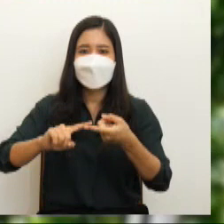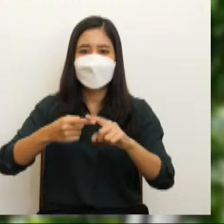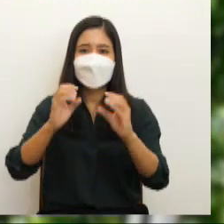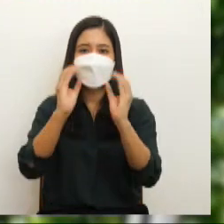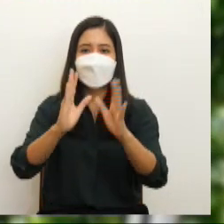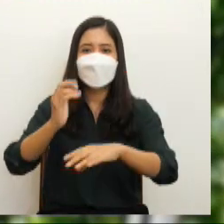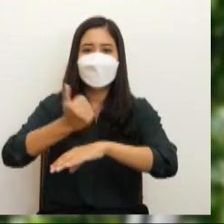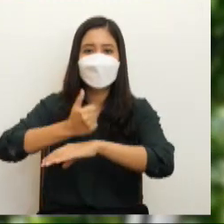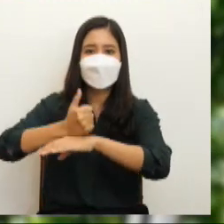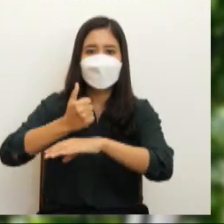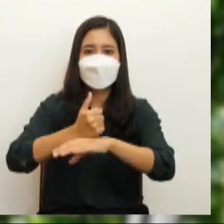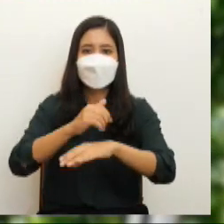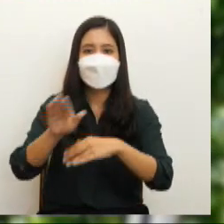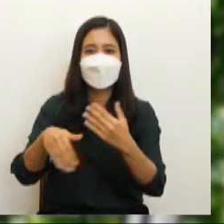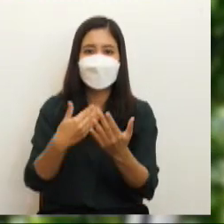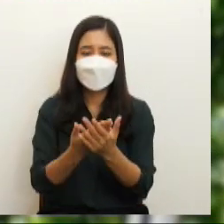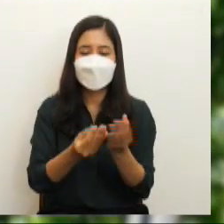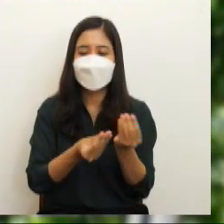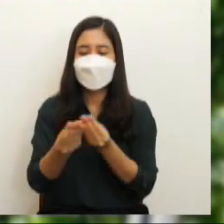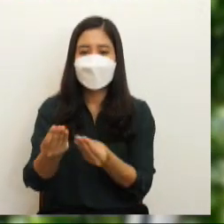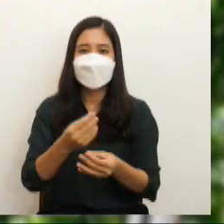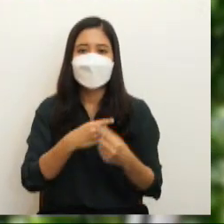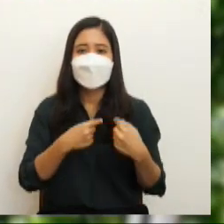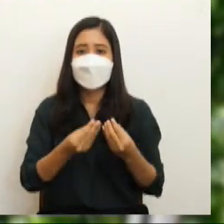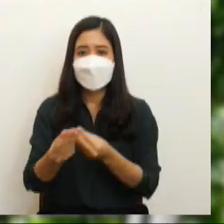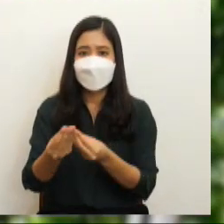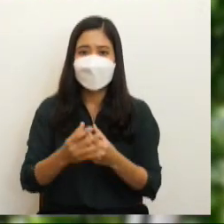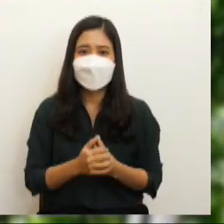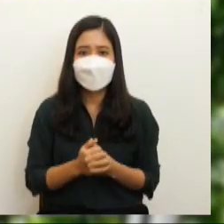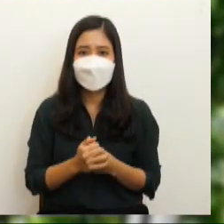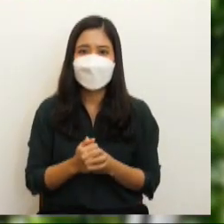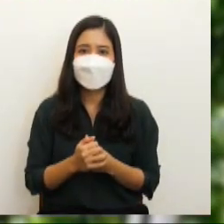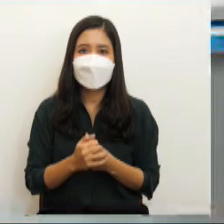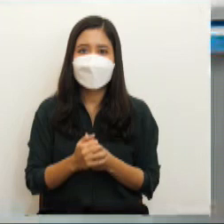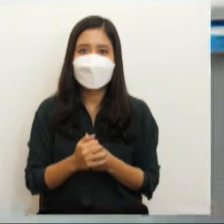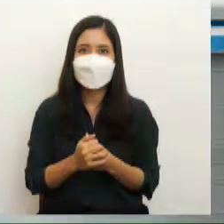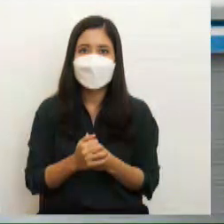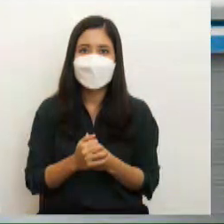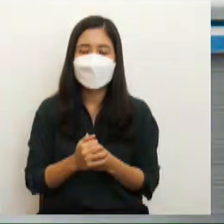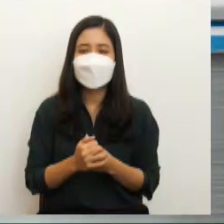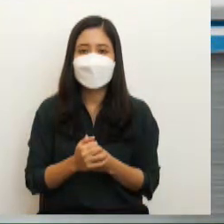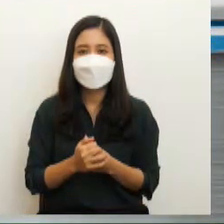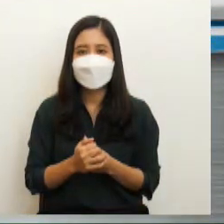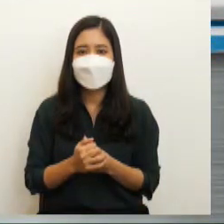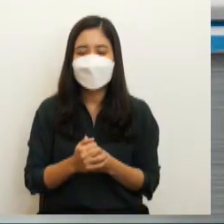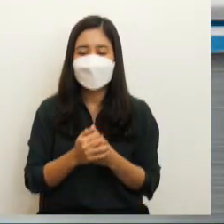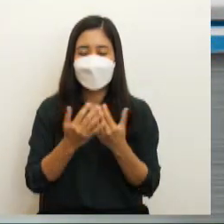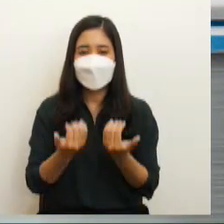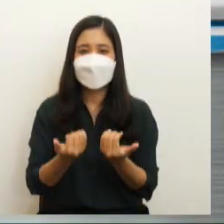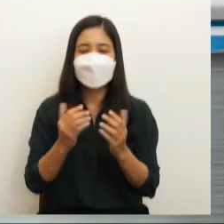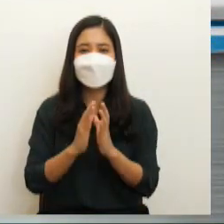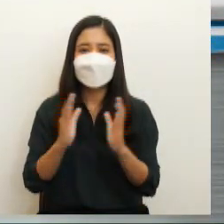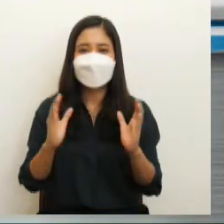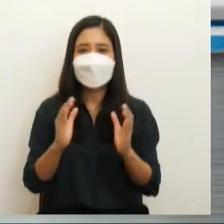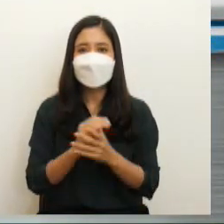เป็นกำลังใจร่วมกันครับแล้วเราจะผ่านโควิดนี้ไปด้วยกันอย่างมีความสุขครับ ก็ต้องขอบคุณท่านเลข